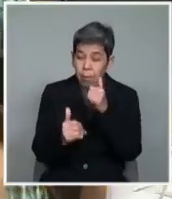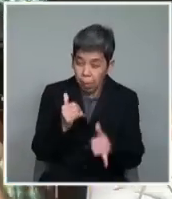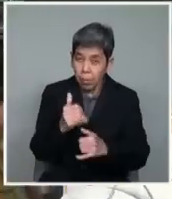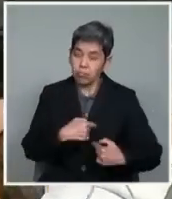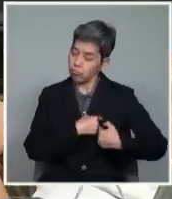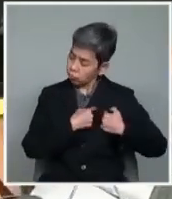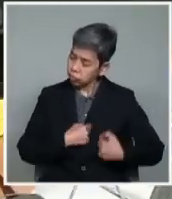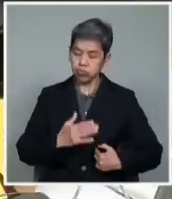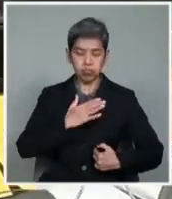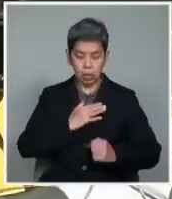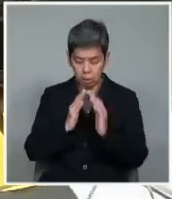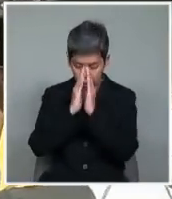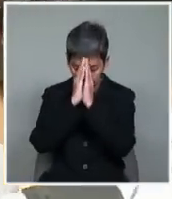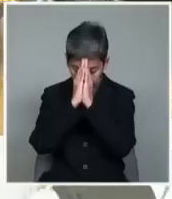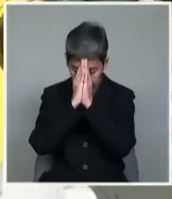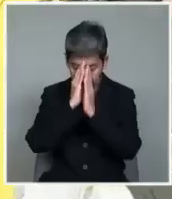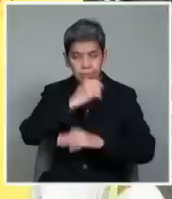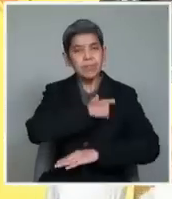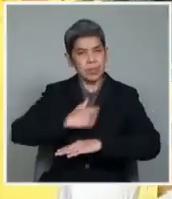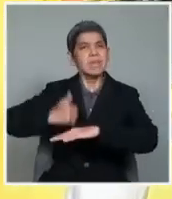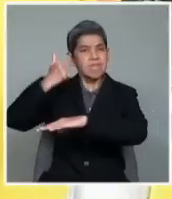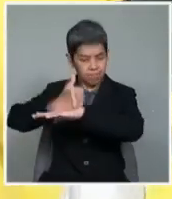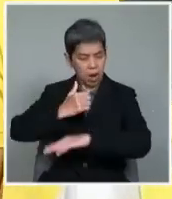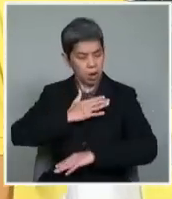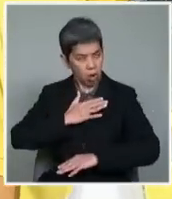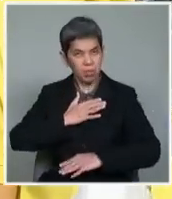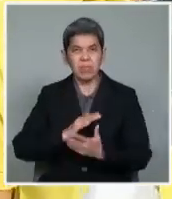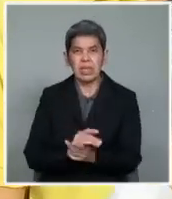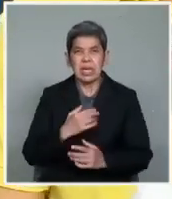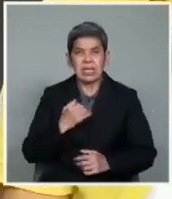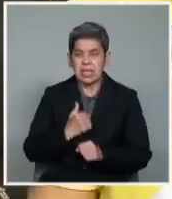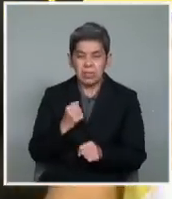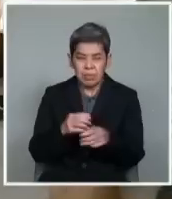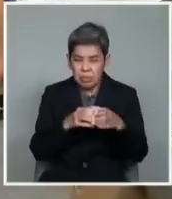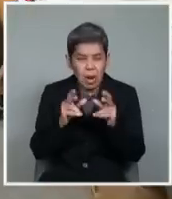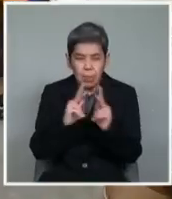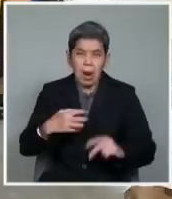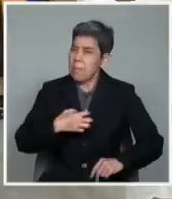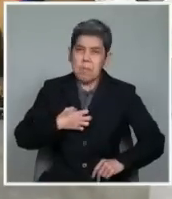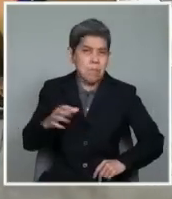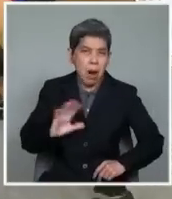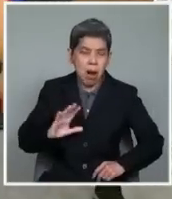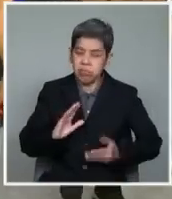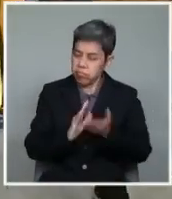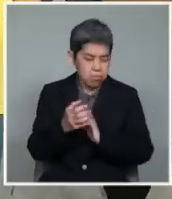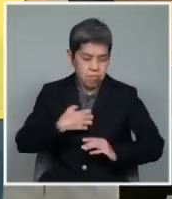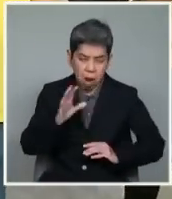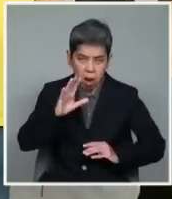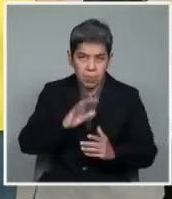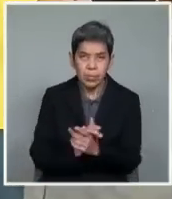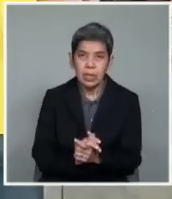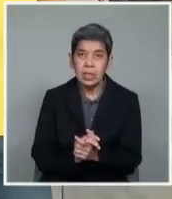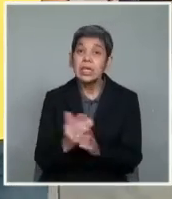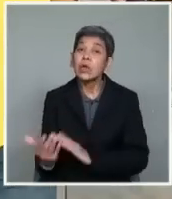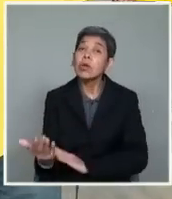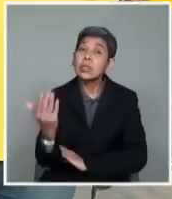แต่มีใจที่จงรักภักดีต่อสถาบันของชาติจึงไม่ต้องการให้มีการตั้งกรรมการขึ้นมาเพื่อปฏิรูปครับบรรยากาศตั้ง